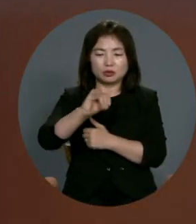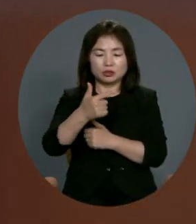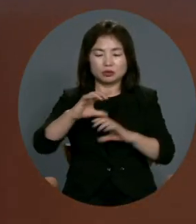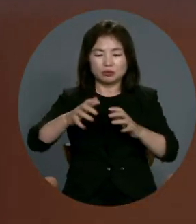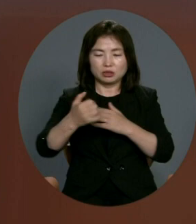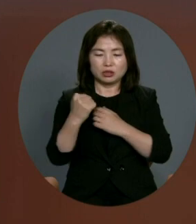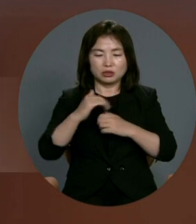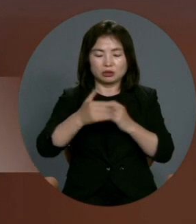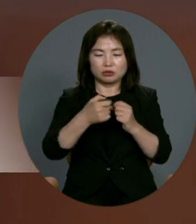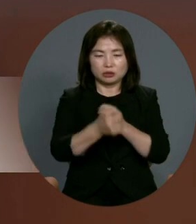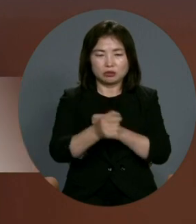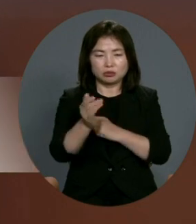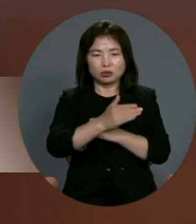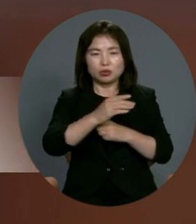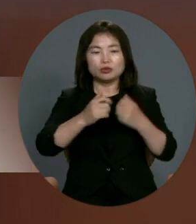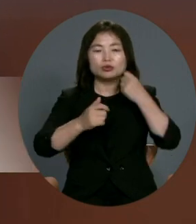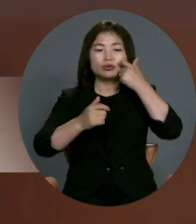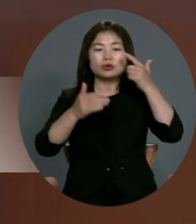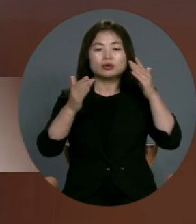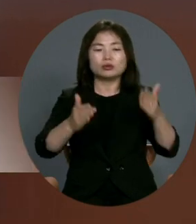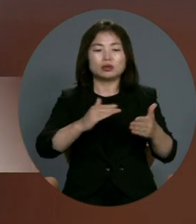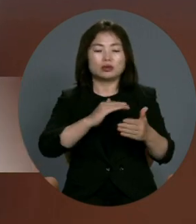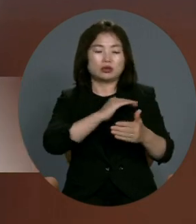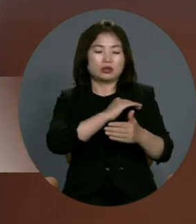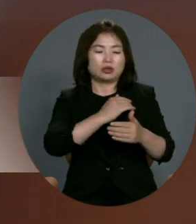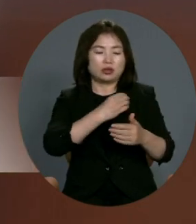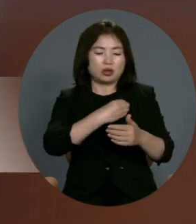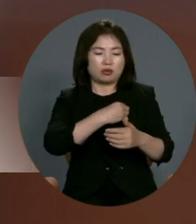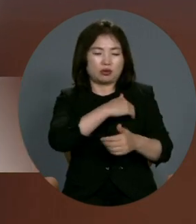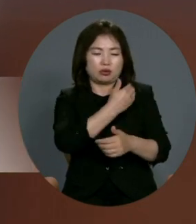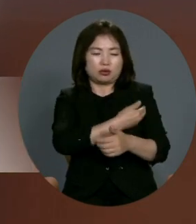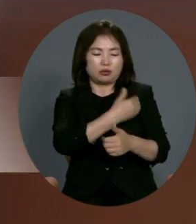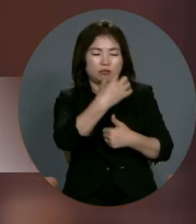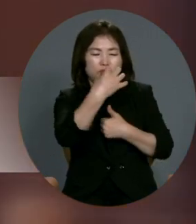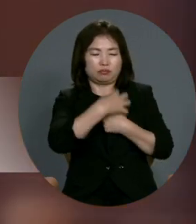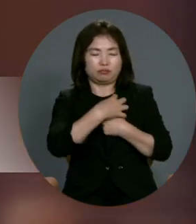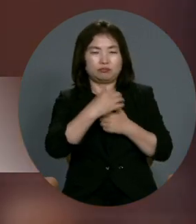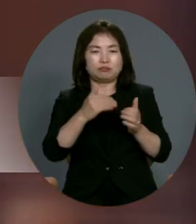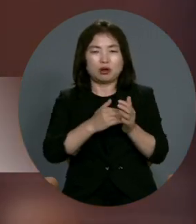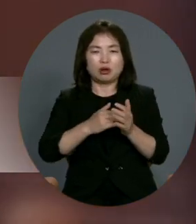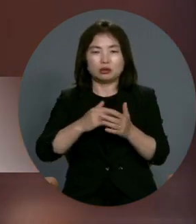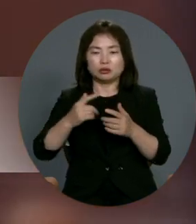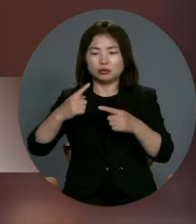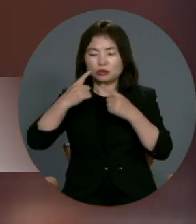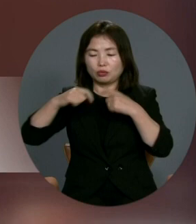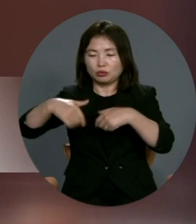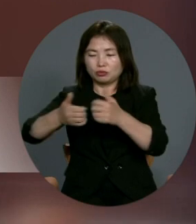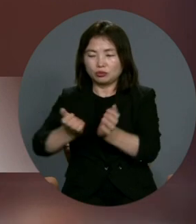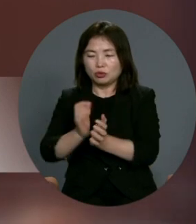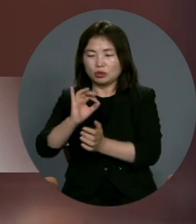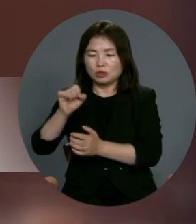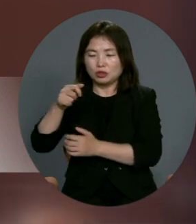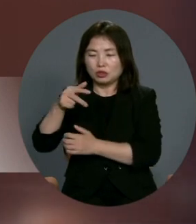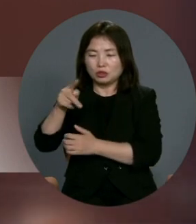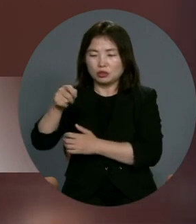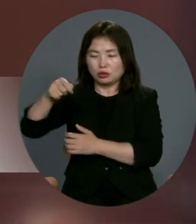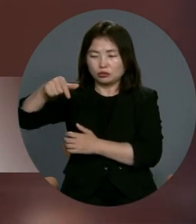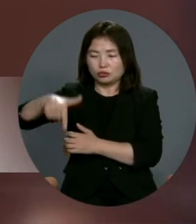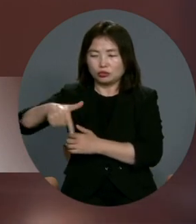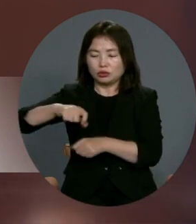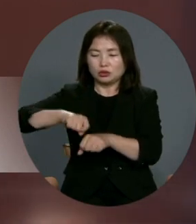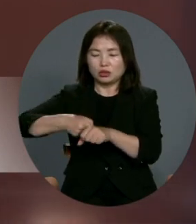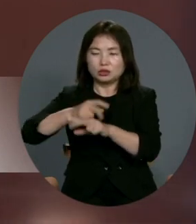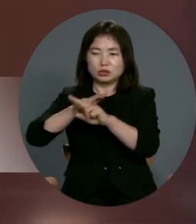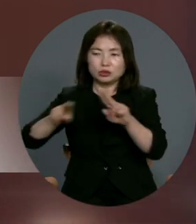국민의힘 대구시당으로부터 6개월 당원권 정지 징계를 추가로 받았고 더불어민주당 이경숙 전 의원은 징계 처분